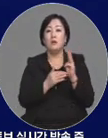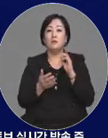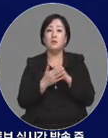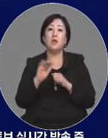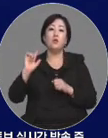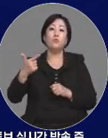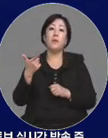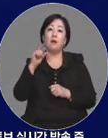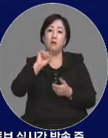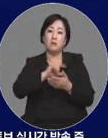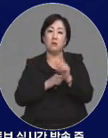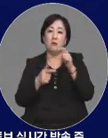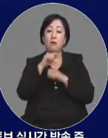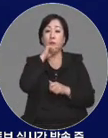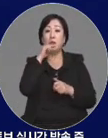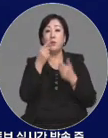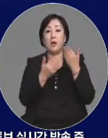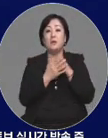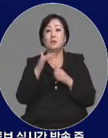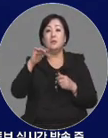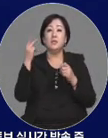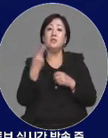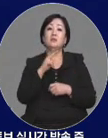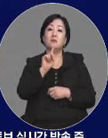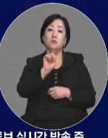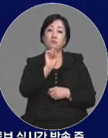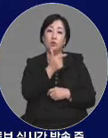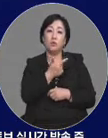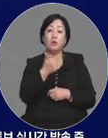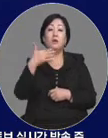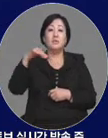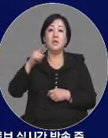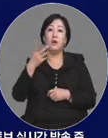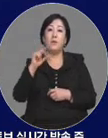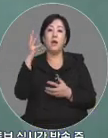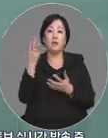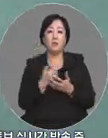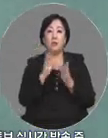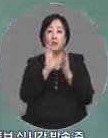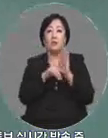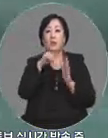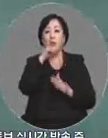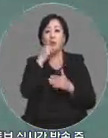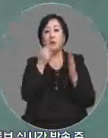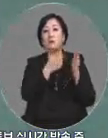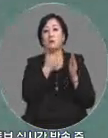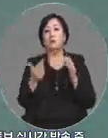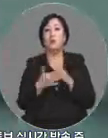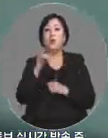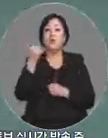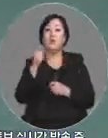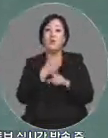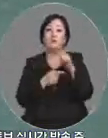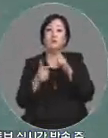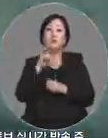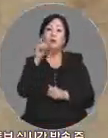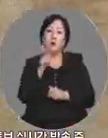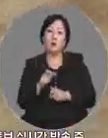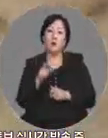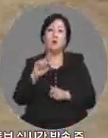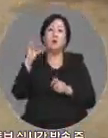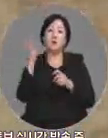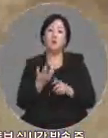600억 원이 넘는 재산피해를 낸 2016년 차 바 였읍니다 태풍 흰 남 노는 차보다 세력이 훨씬